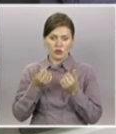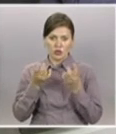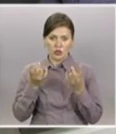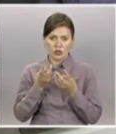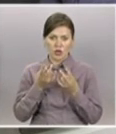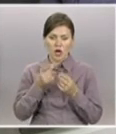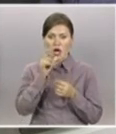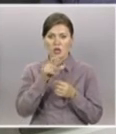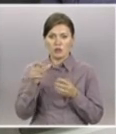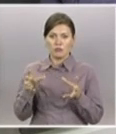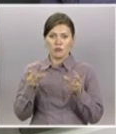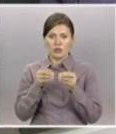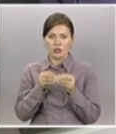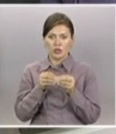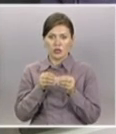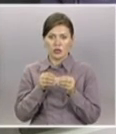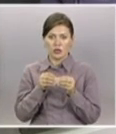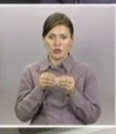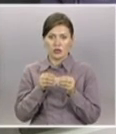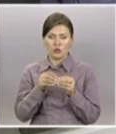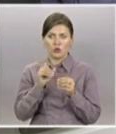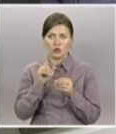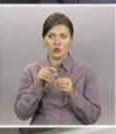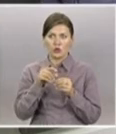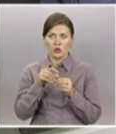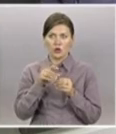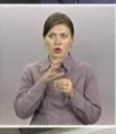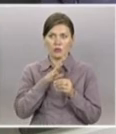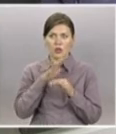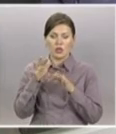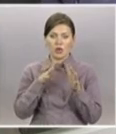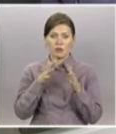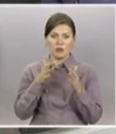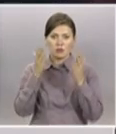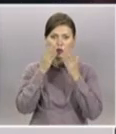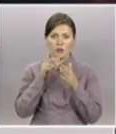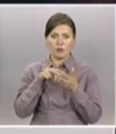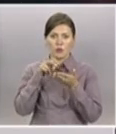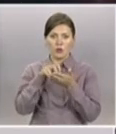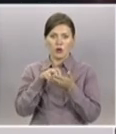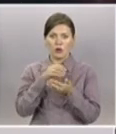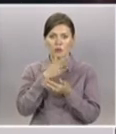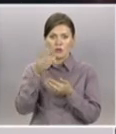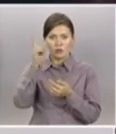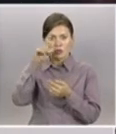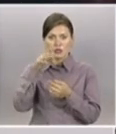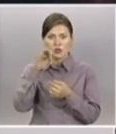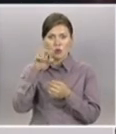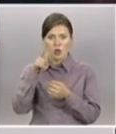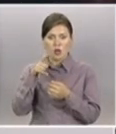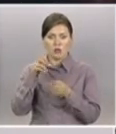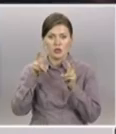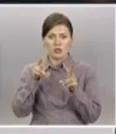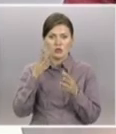біздің азаматтармен бірге сол жаңа Мекка Мединаға барып ғибадат жасау үшін біздің білікті теолог мамандар болу